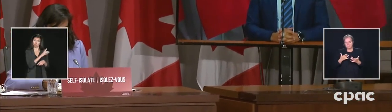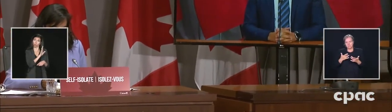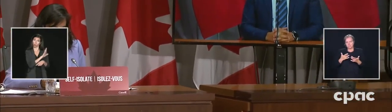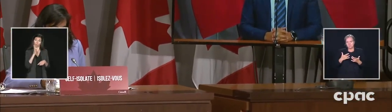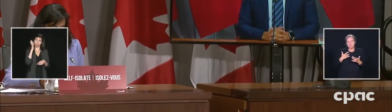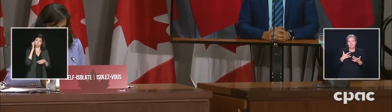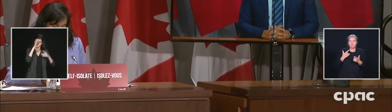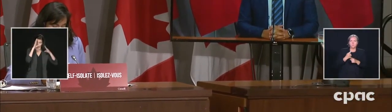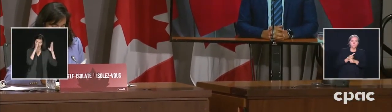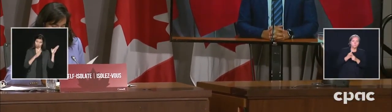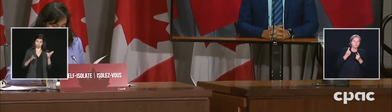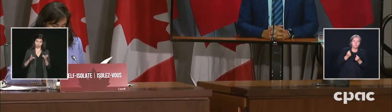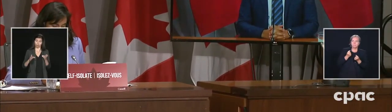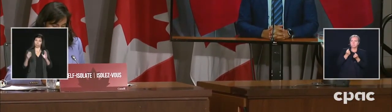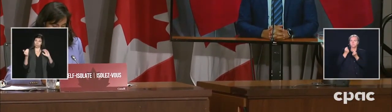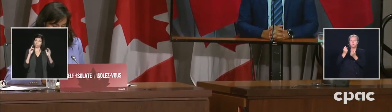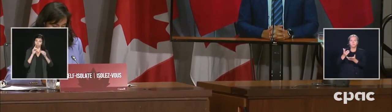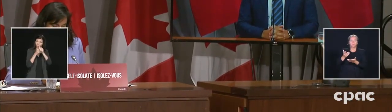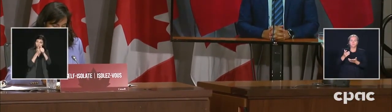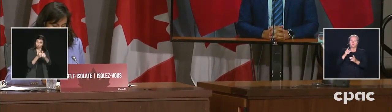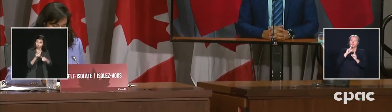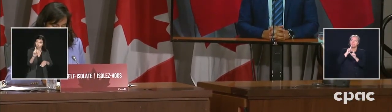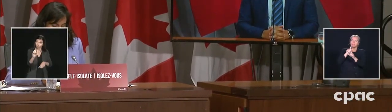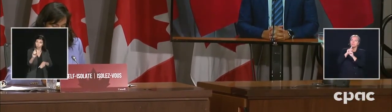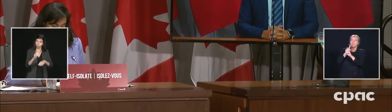matériel d'autres pays comme la Chine?